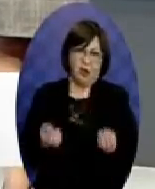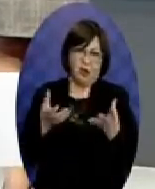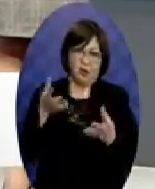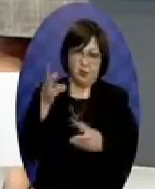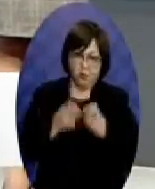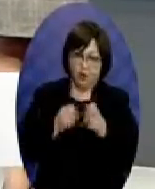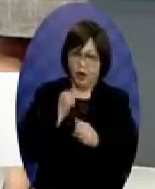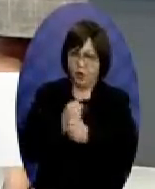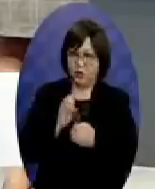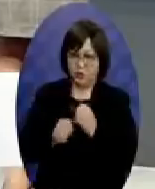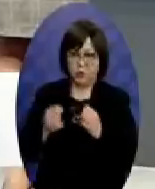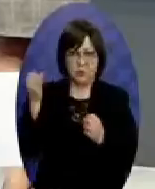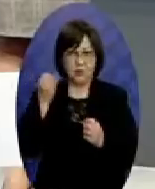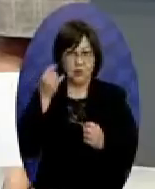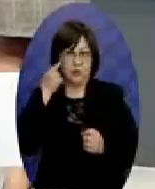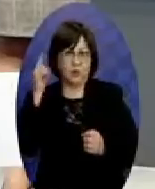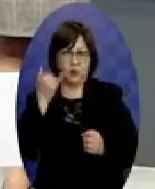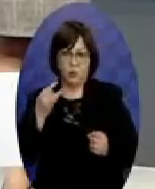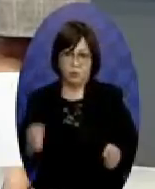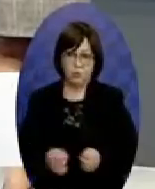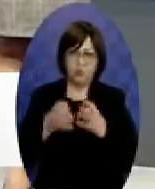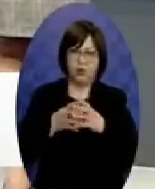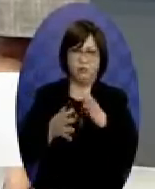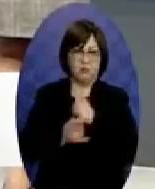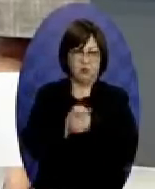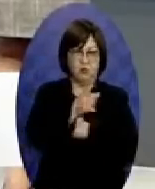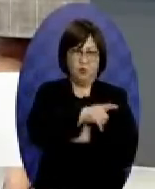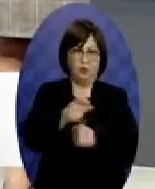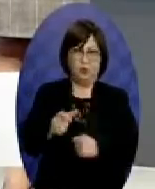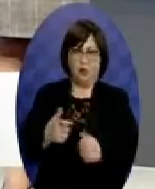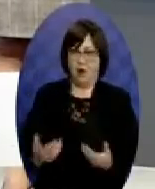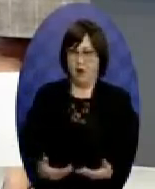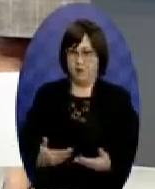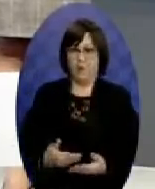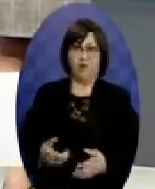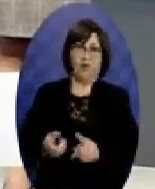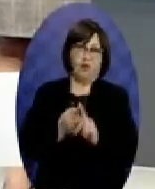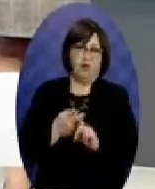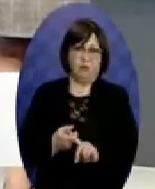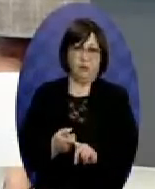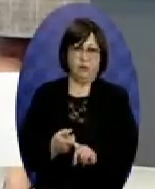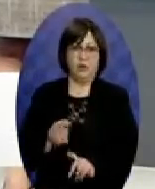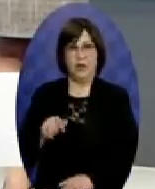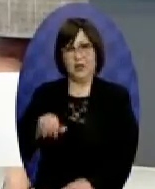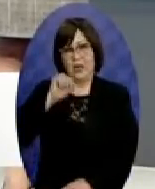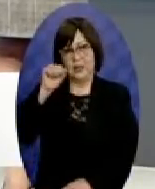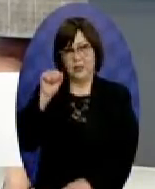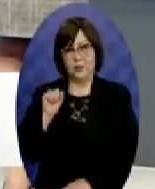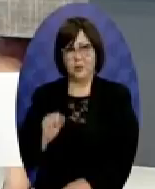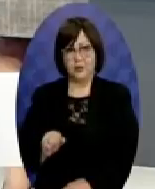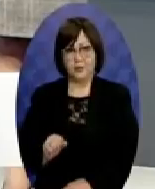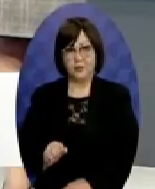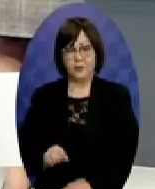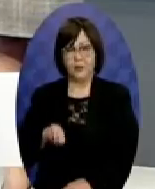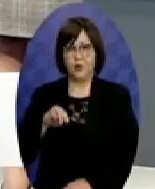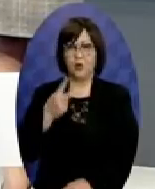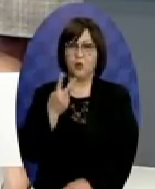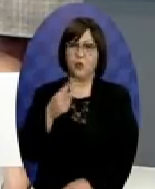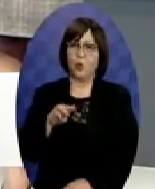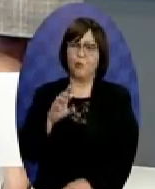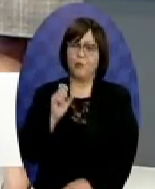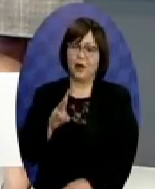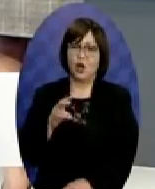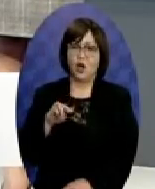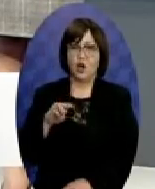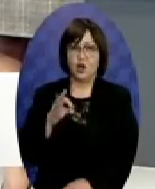ажилчид гээд маш олон хүний бас амьдрал ахуйтай холбогддөг юм а гэдгийг бол хэлж байгаа юм. За тэгэхээр энэ асуудлаар түмэн торг компанийн